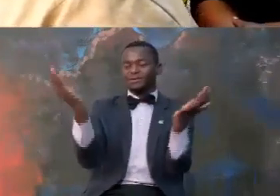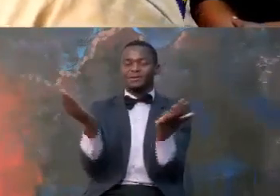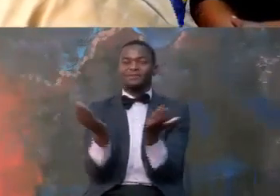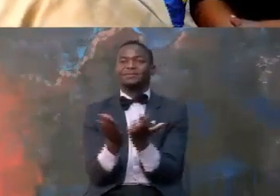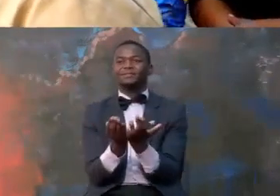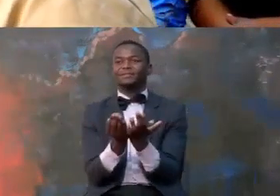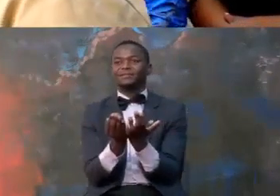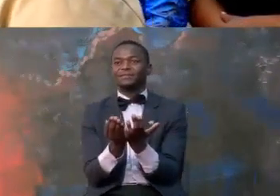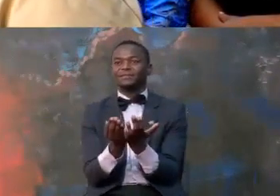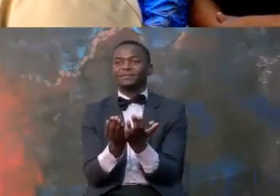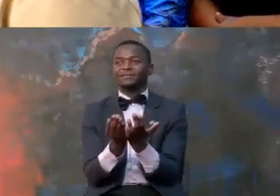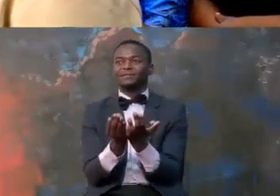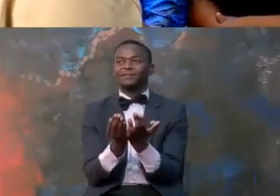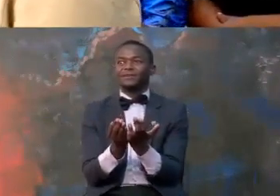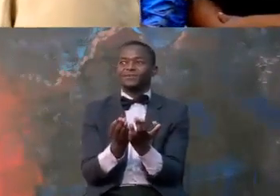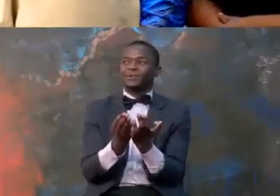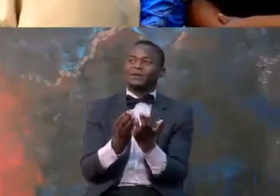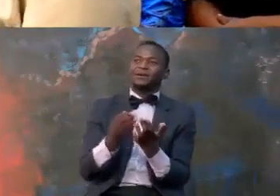duniani,